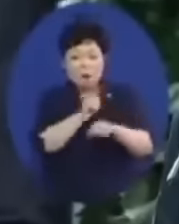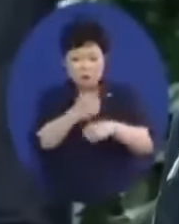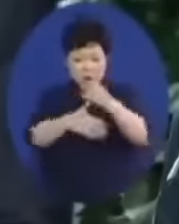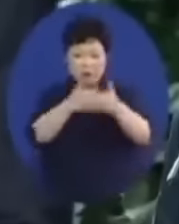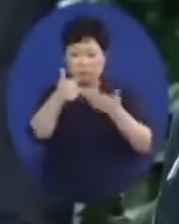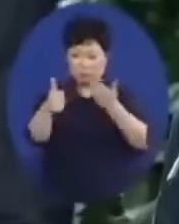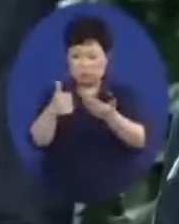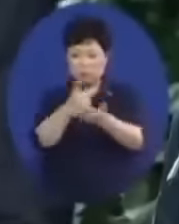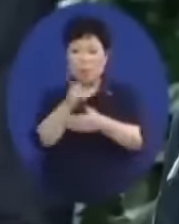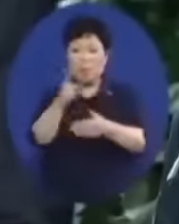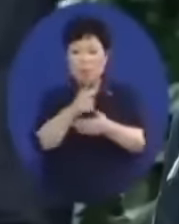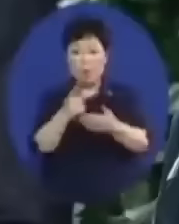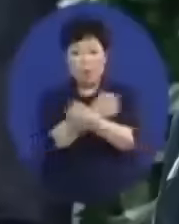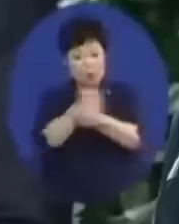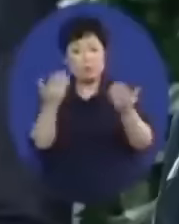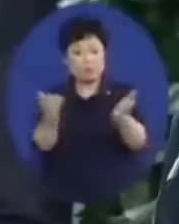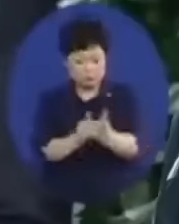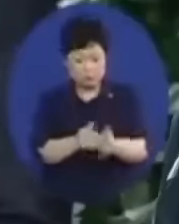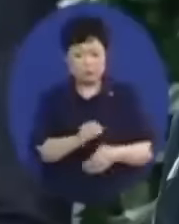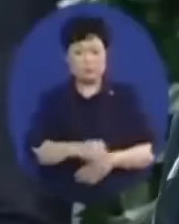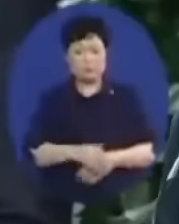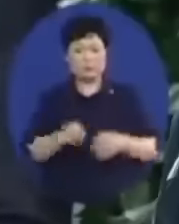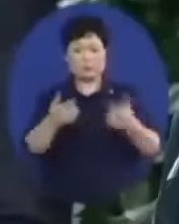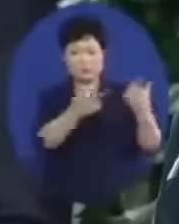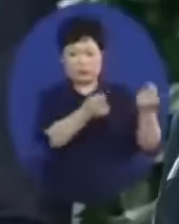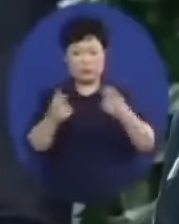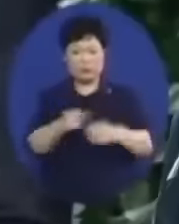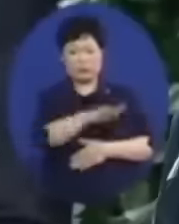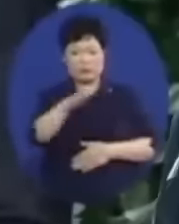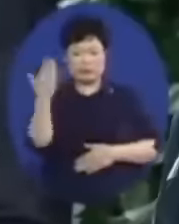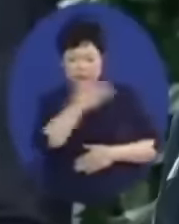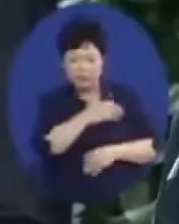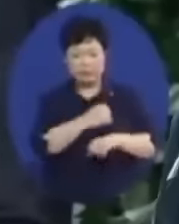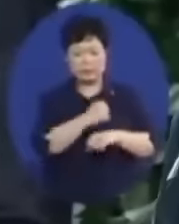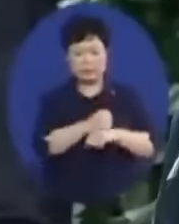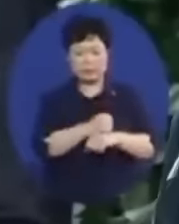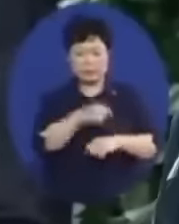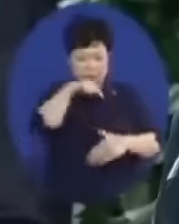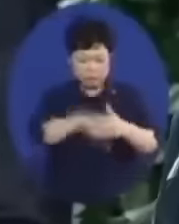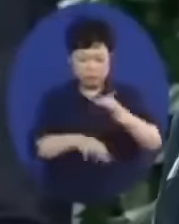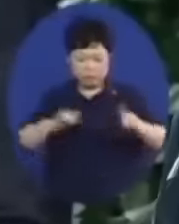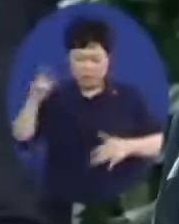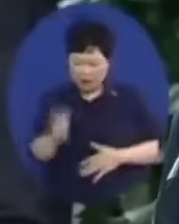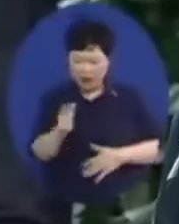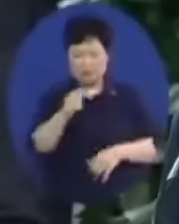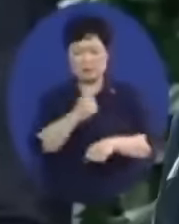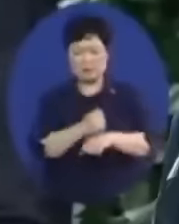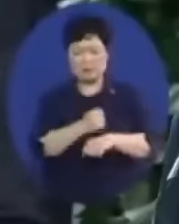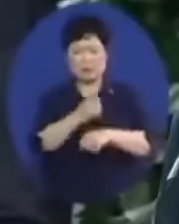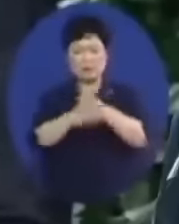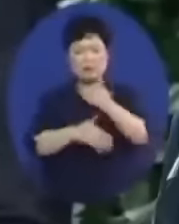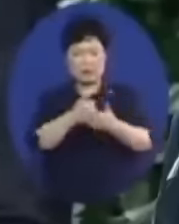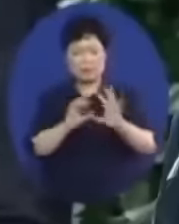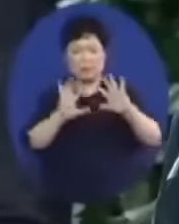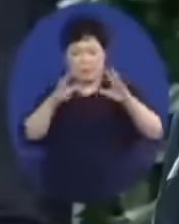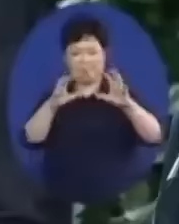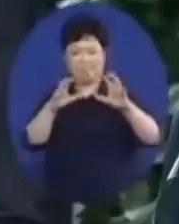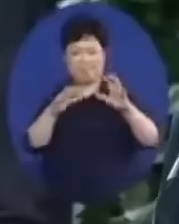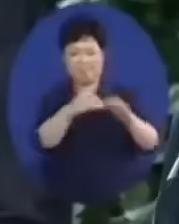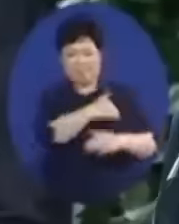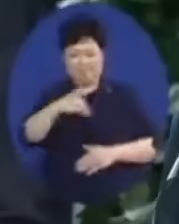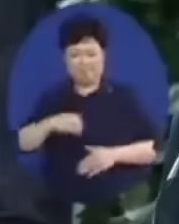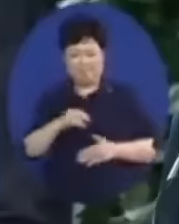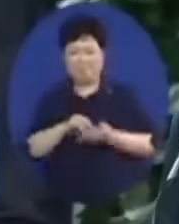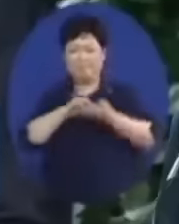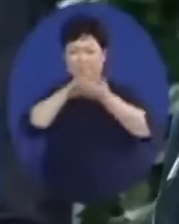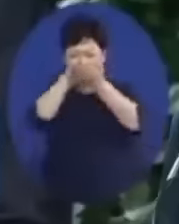그것을 청산해 주시는 것입니다. 그래서 우리가 깨끗해지고 속사람이 강해지고 하나님 나라에 당당히